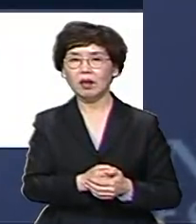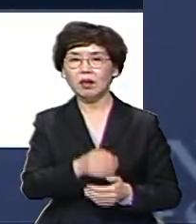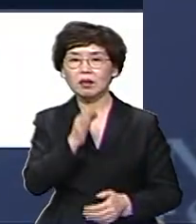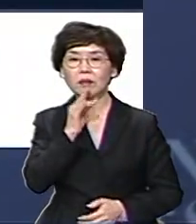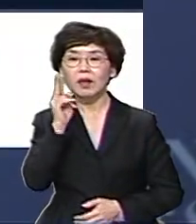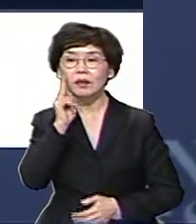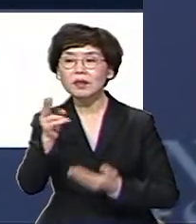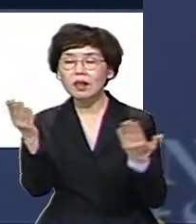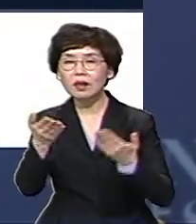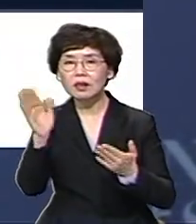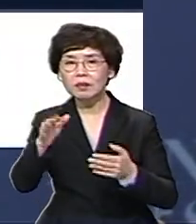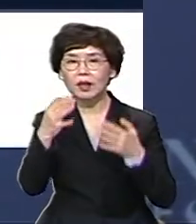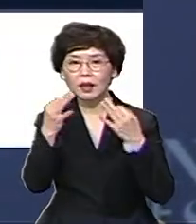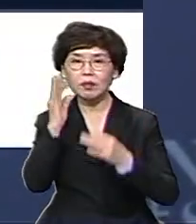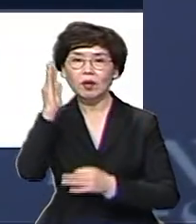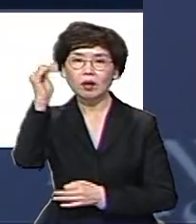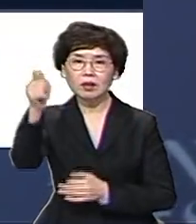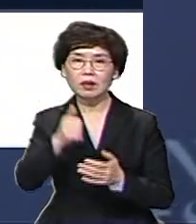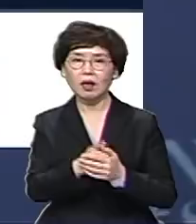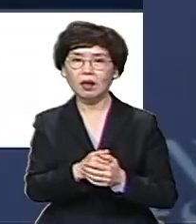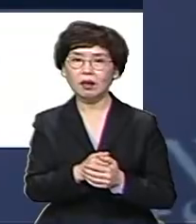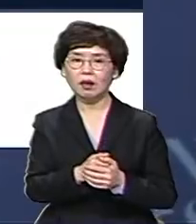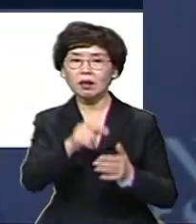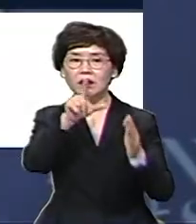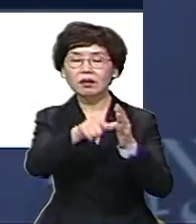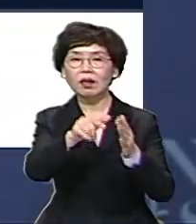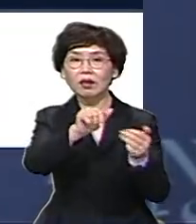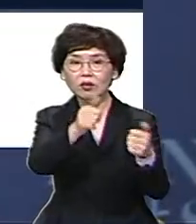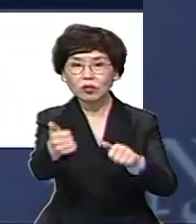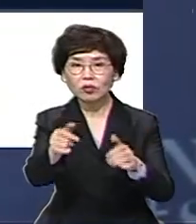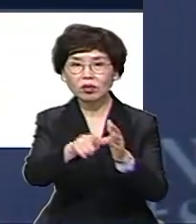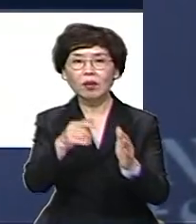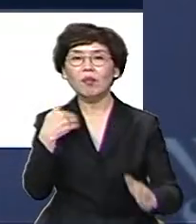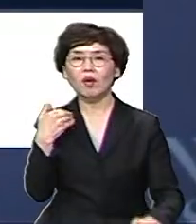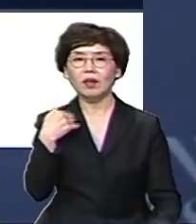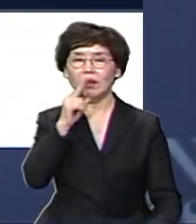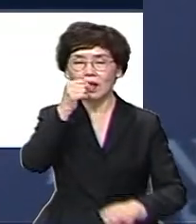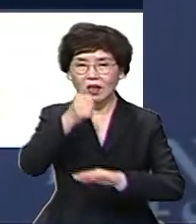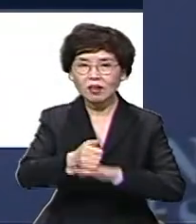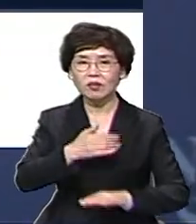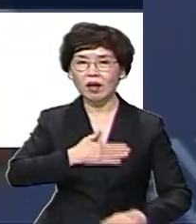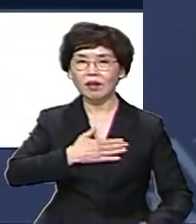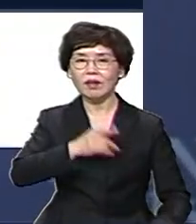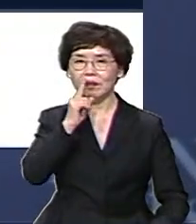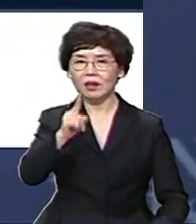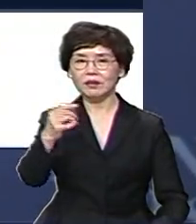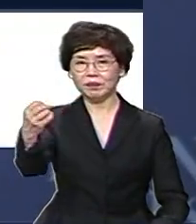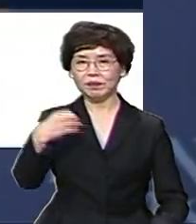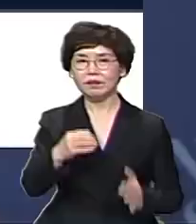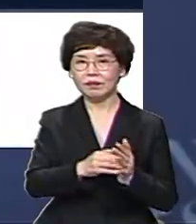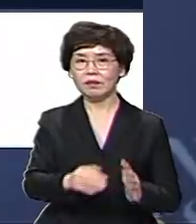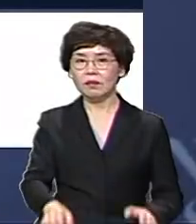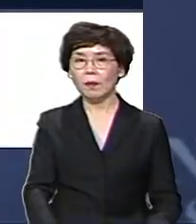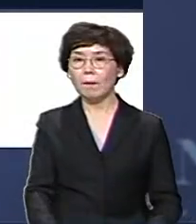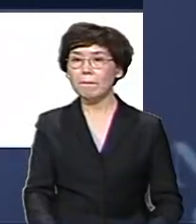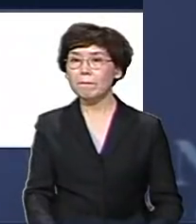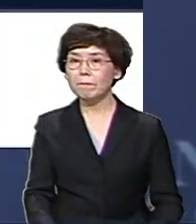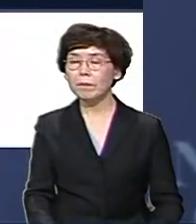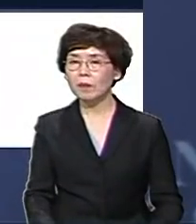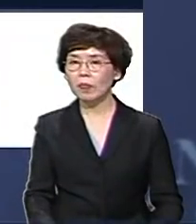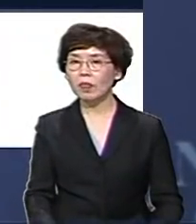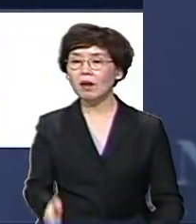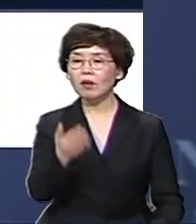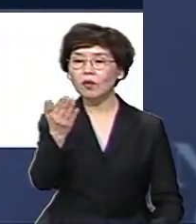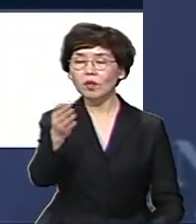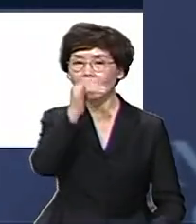있는 것 같았는데 그 사태를 나중에 알았다고 합니다. 나라가 크고 사람들이 많기 때문에 그리고 또 북한에는 많은 수용소가 있고